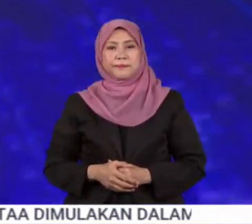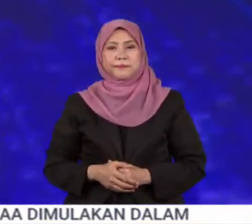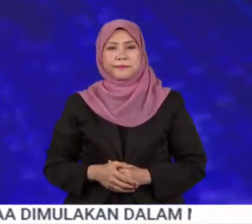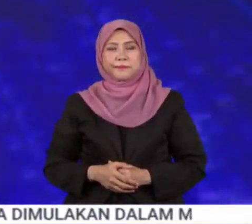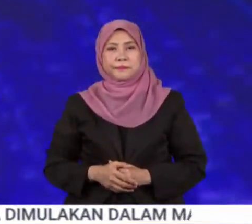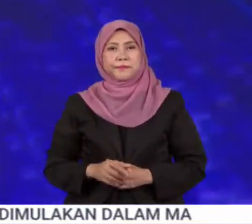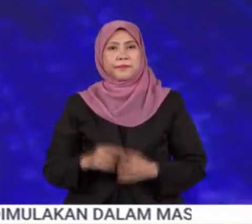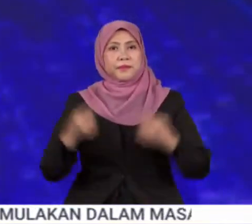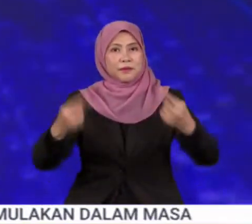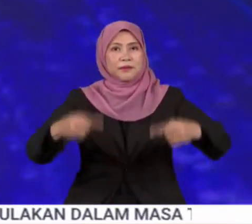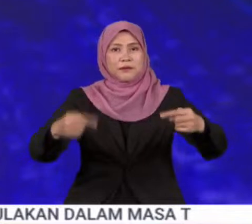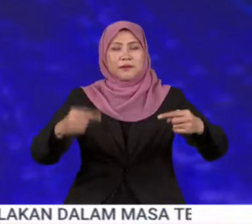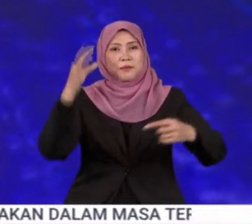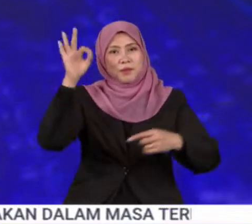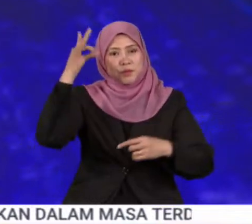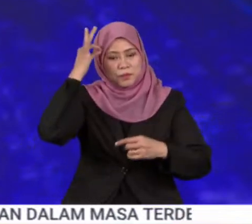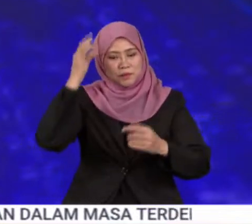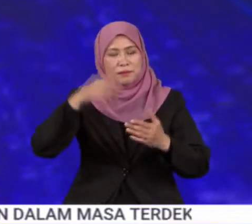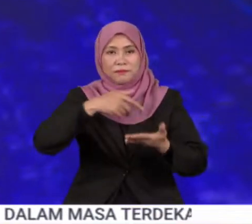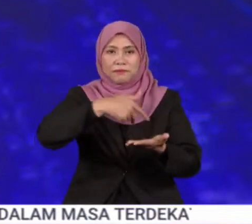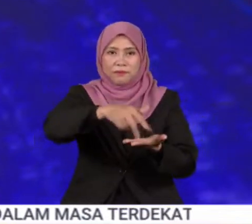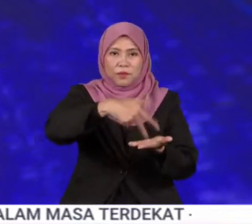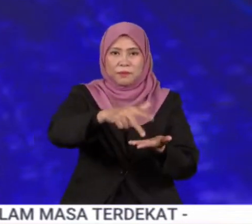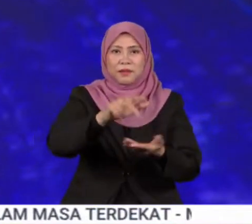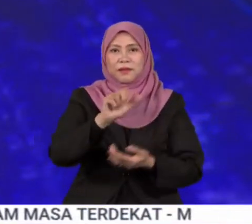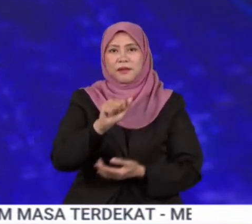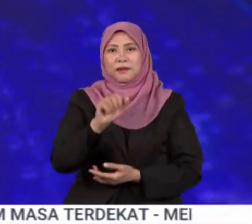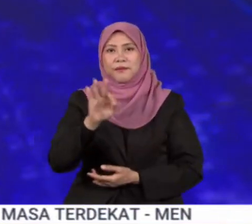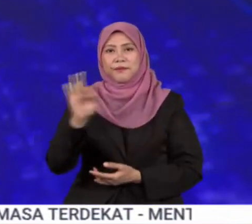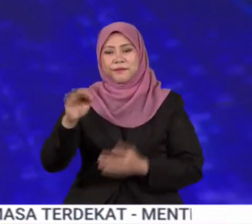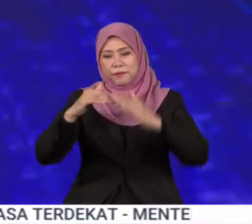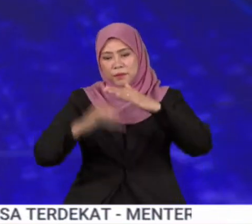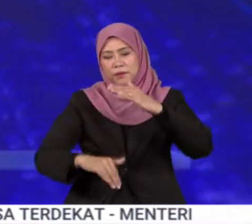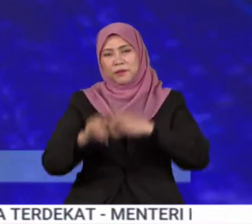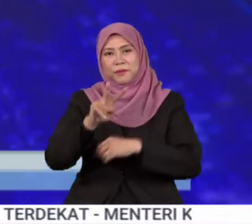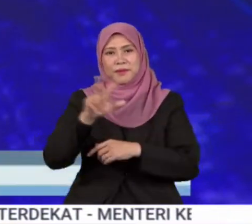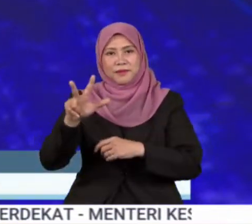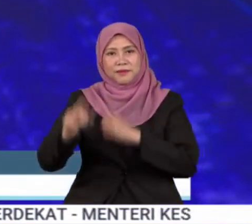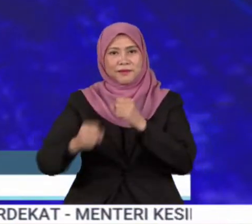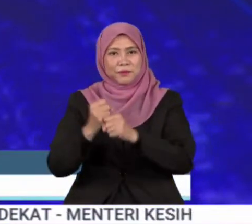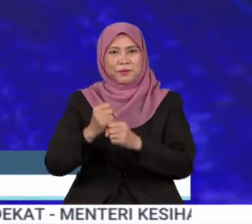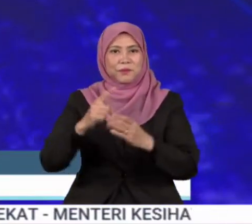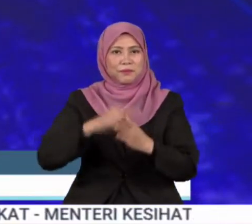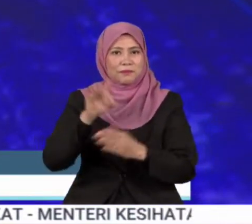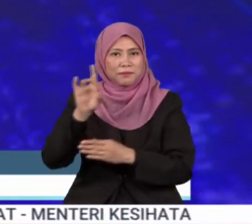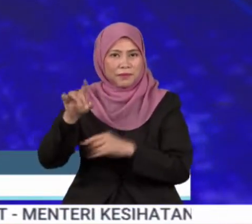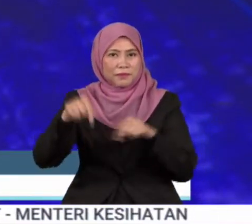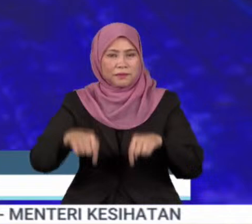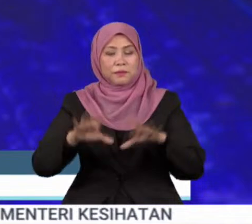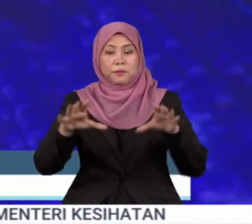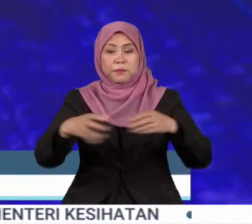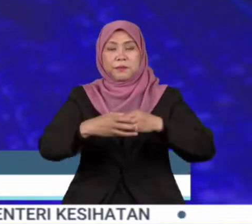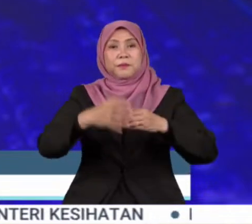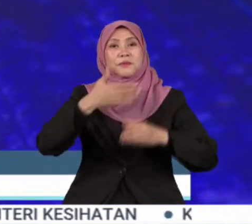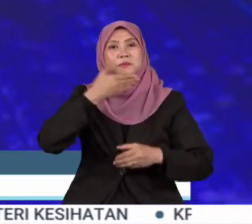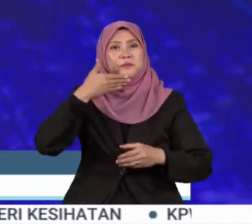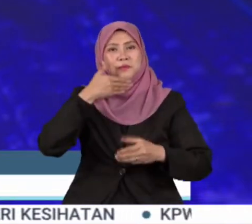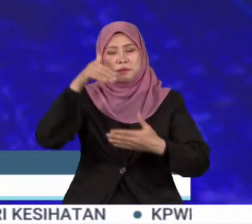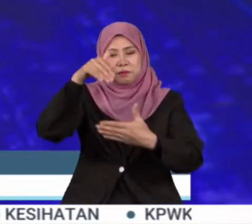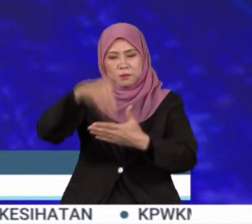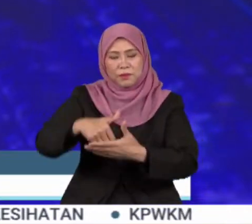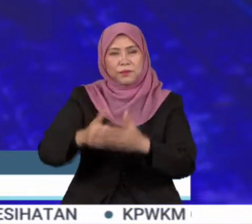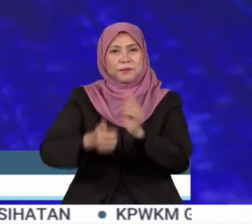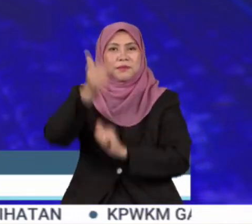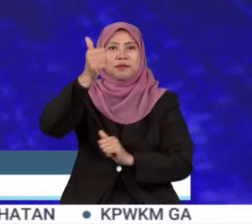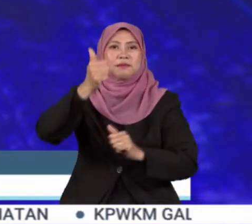Menjelang kejohanan Persekutuan Bola Sepak ASEAN AFF bawah 23 tahun Ogos ini, skuad muda kebangsaan diundi bersama